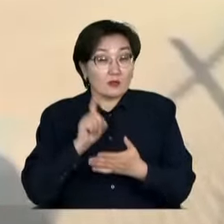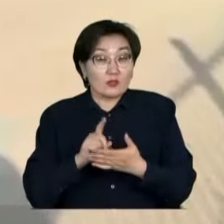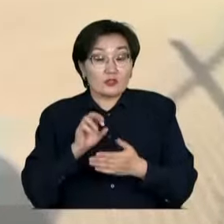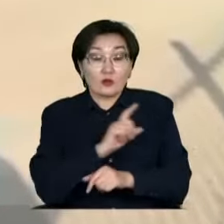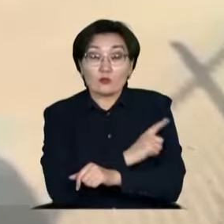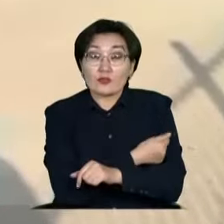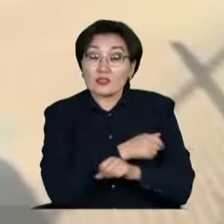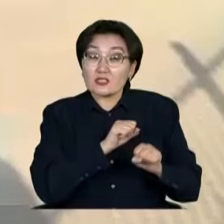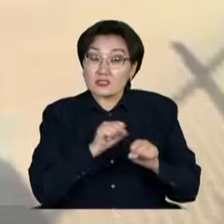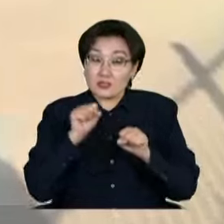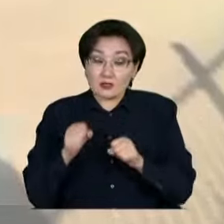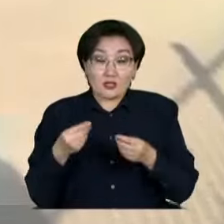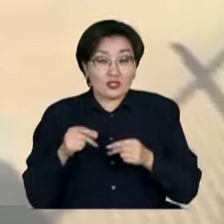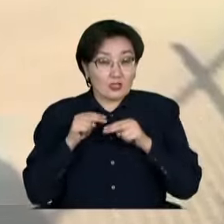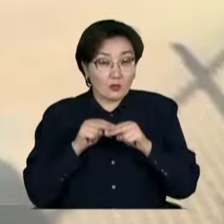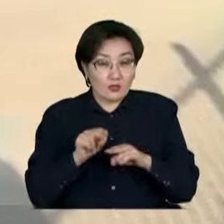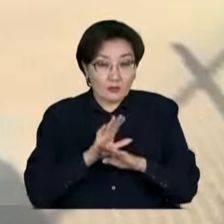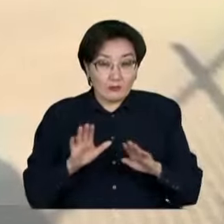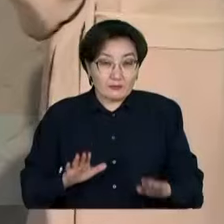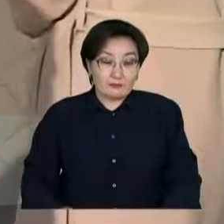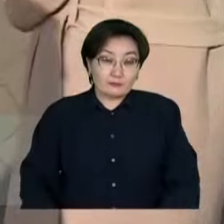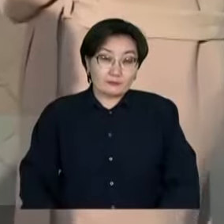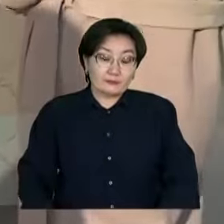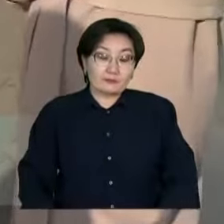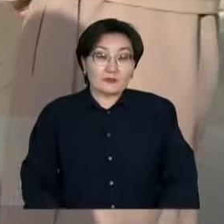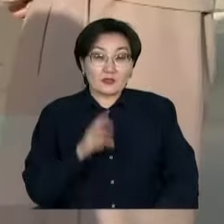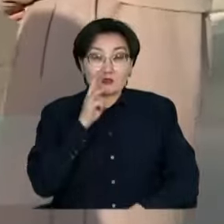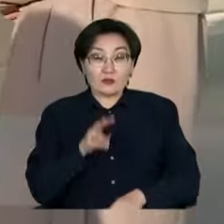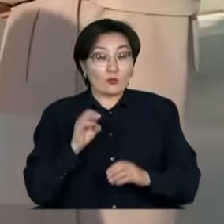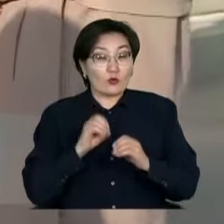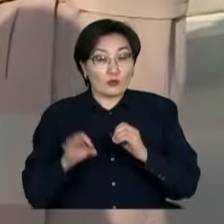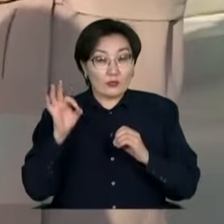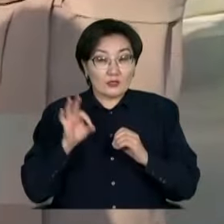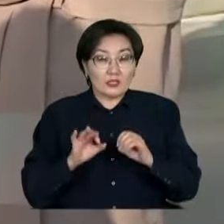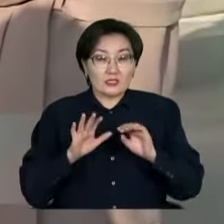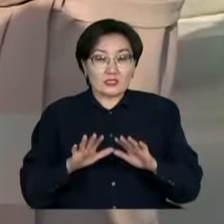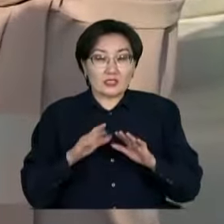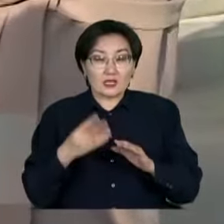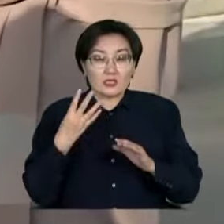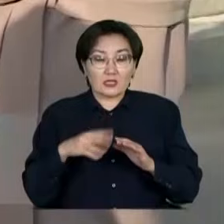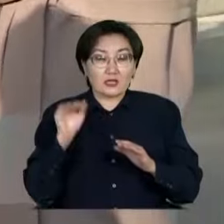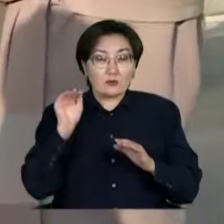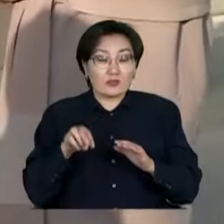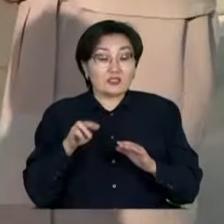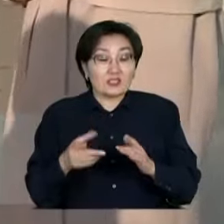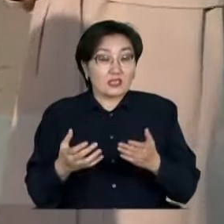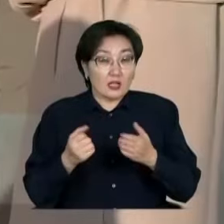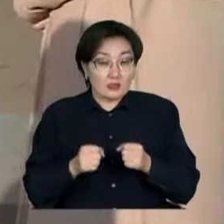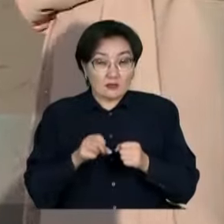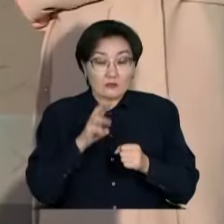медициналық сақтандыруға ақша аударылмапты. Жалақымыздың 10%-ның тек қана 40 мың түсті